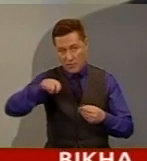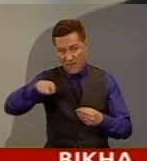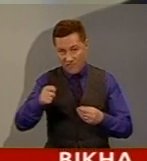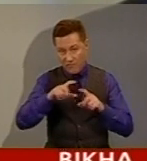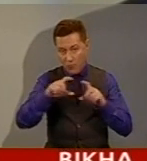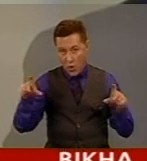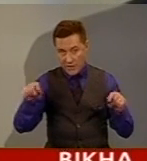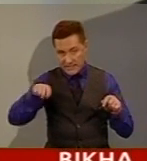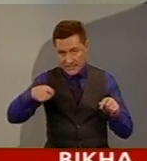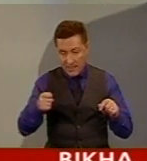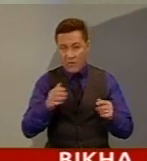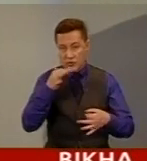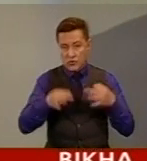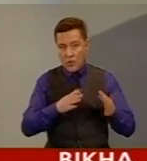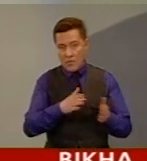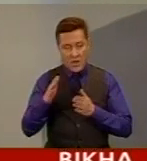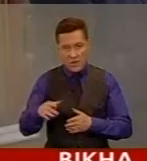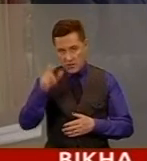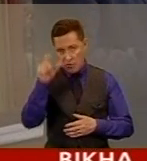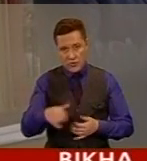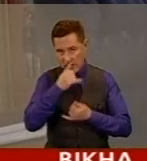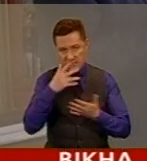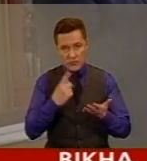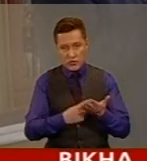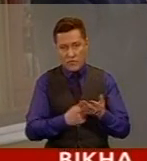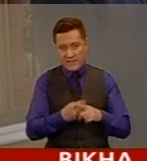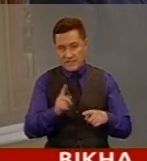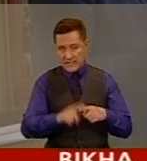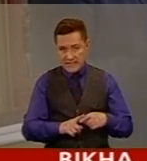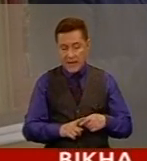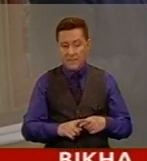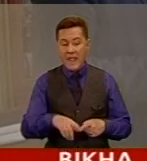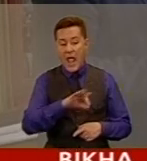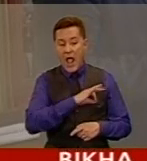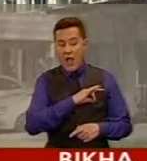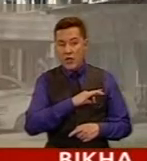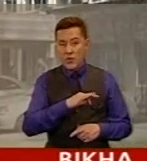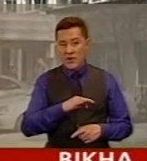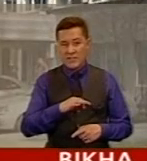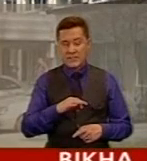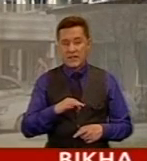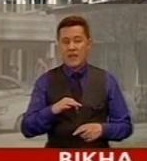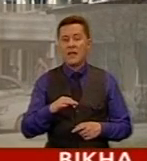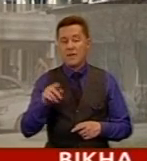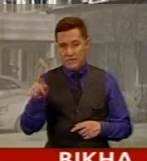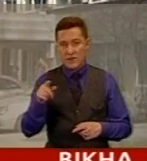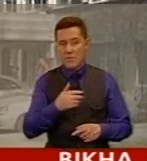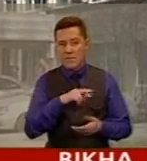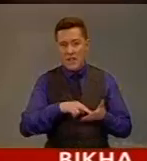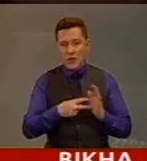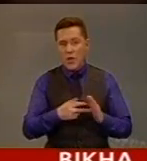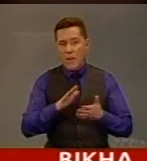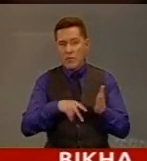принципі в судовому порядку людина не зможе довести цього. Попри невтішні прогнози юристів, Володимир планує позиватися до